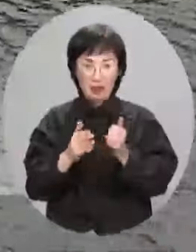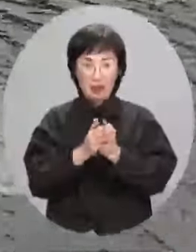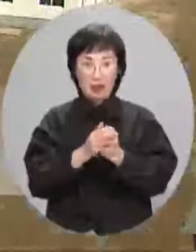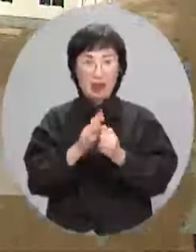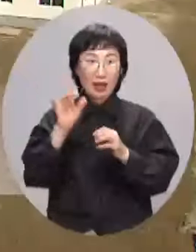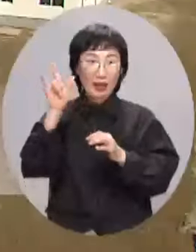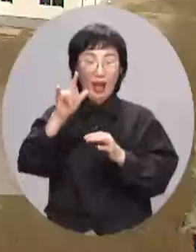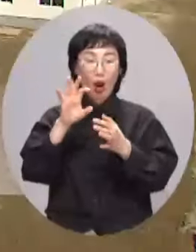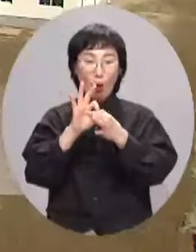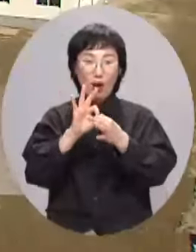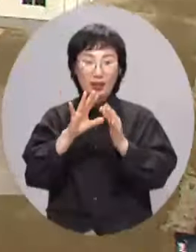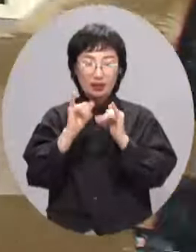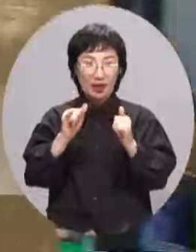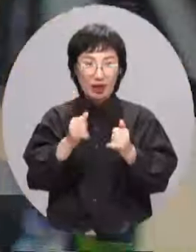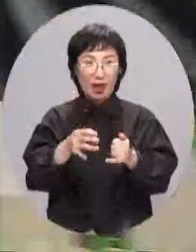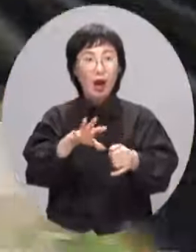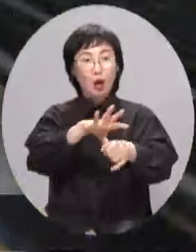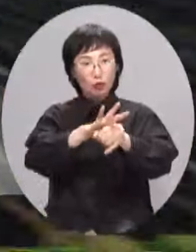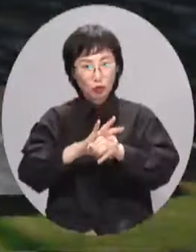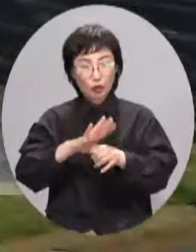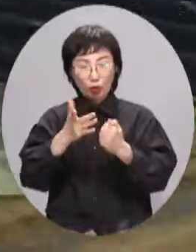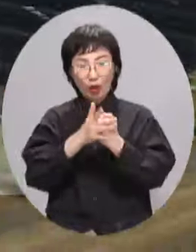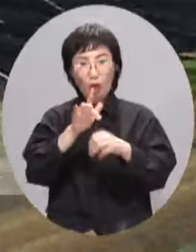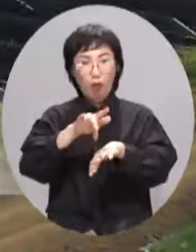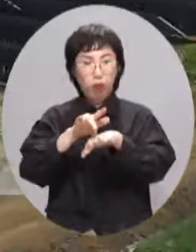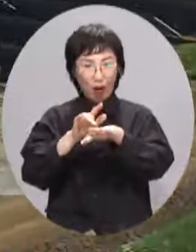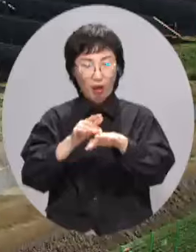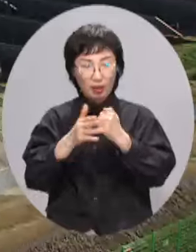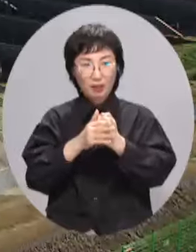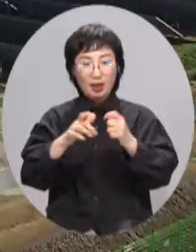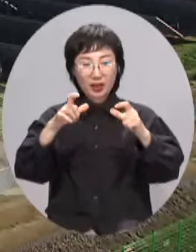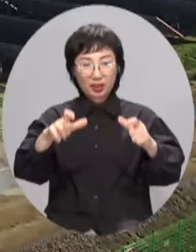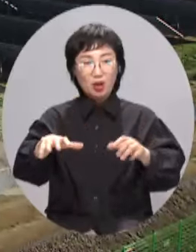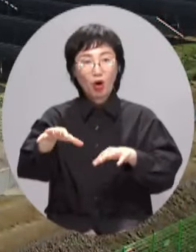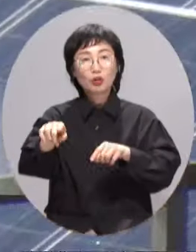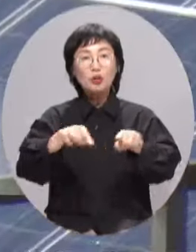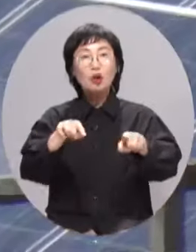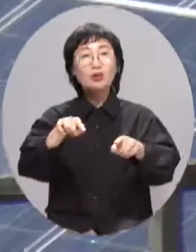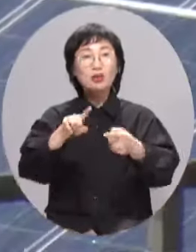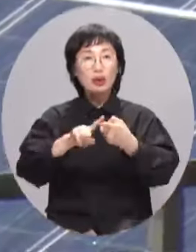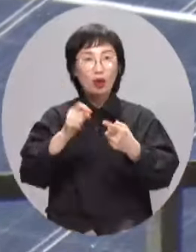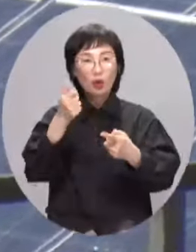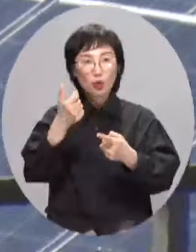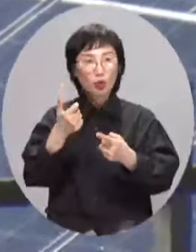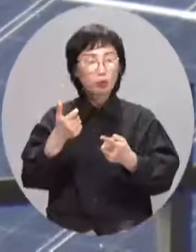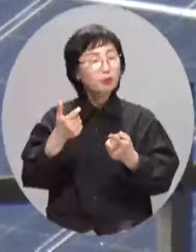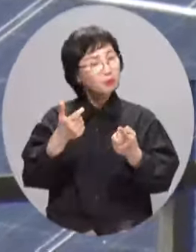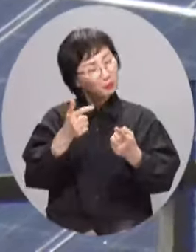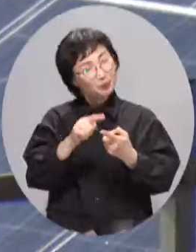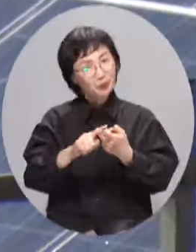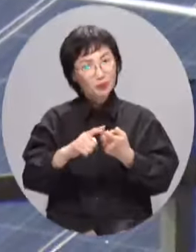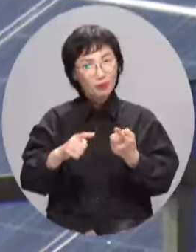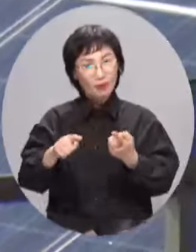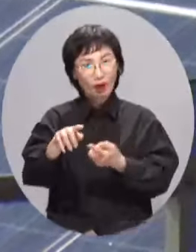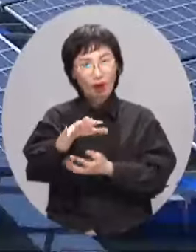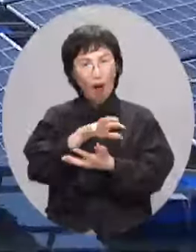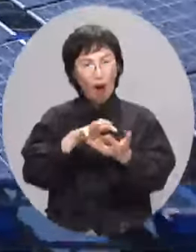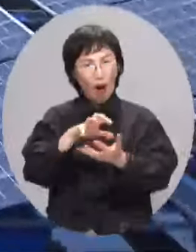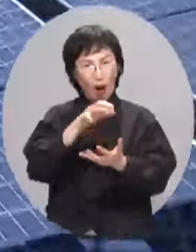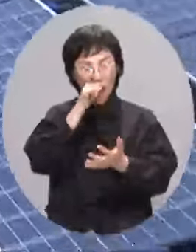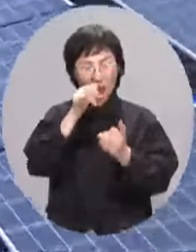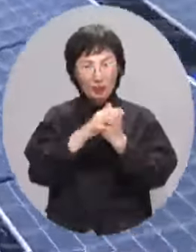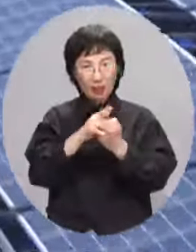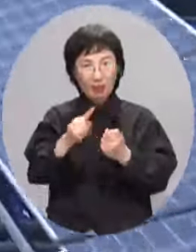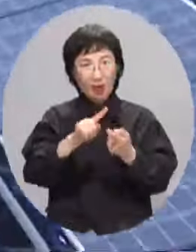관련자가 이따라 구속되고 실종되면서 지역 정재계 혼란에 휩싸인 가운데 검찰의 칼날이 어디를 향하게 될지 시선이